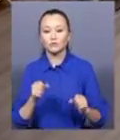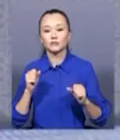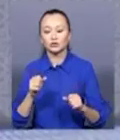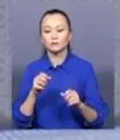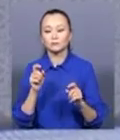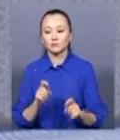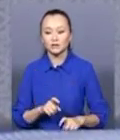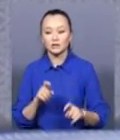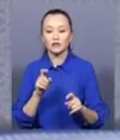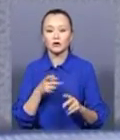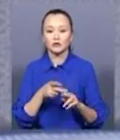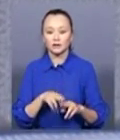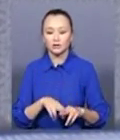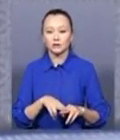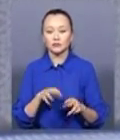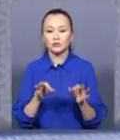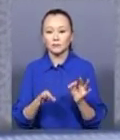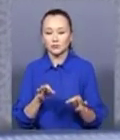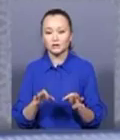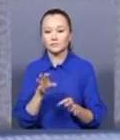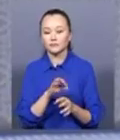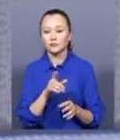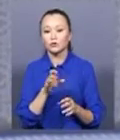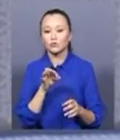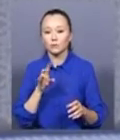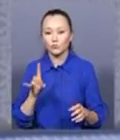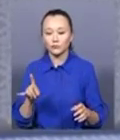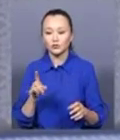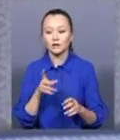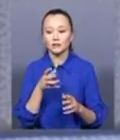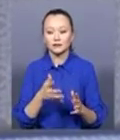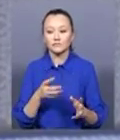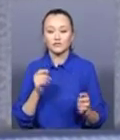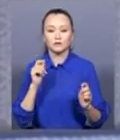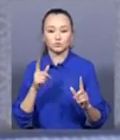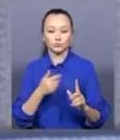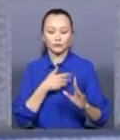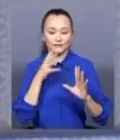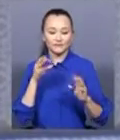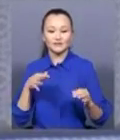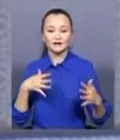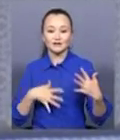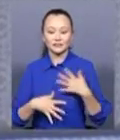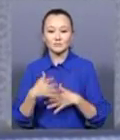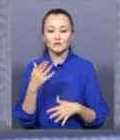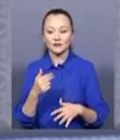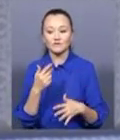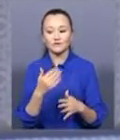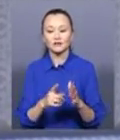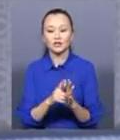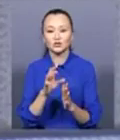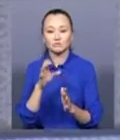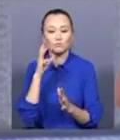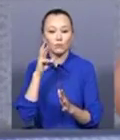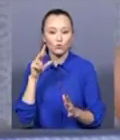что приседание – это нормализация всех гормонов. То есть, если вы хотите разбудить весь свой организм, да, вы начали с